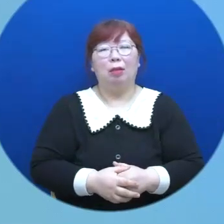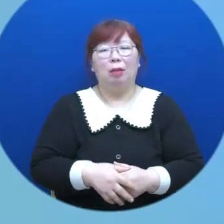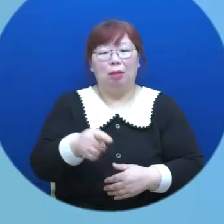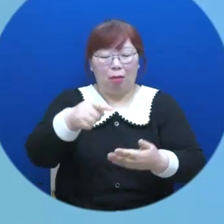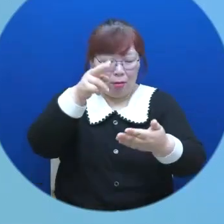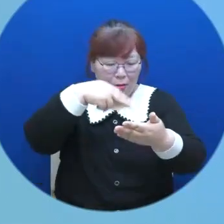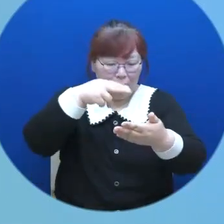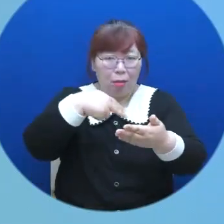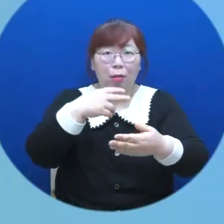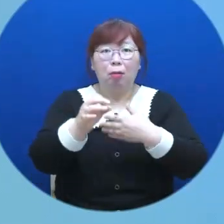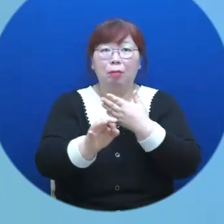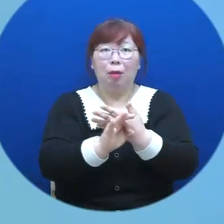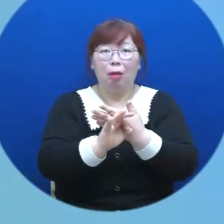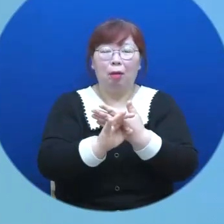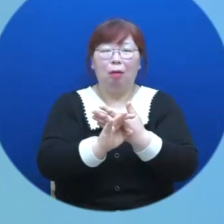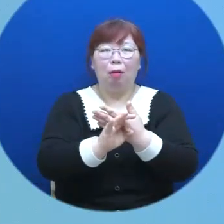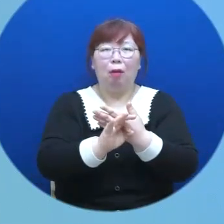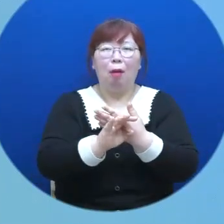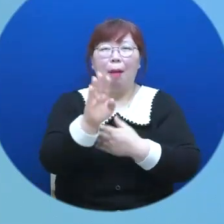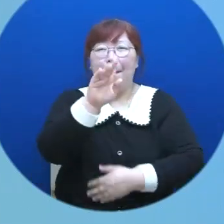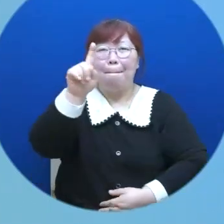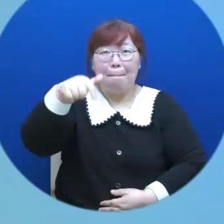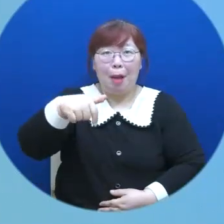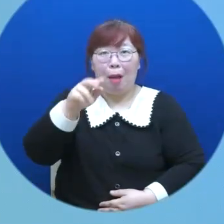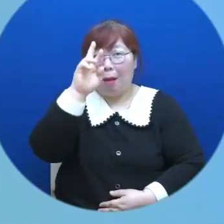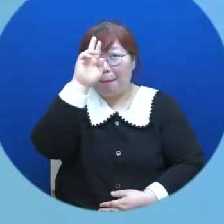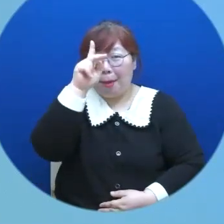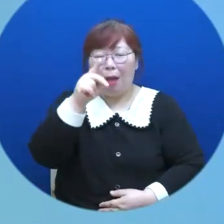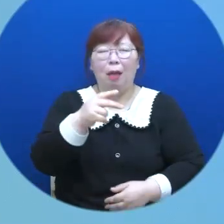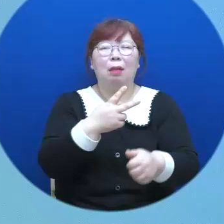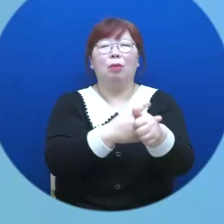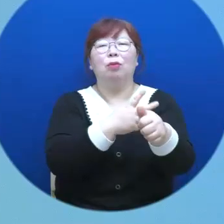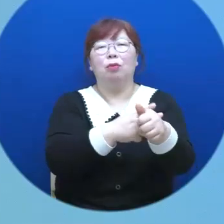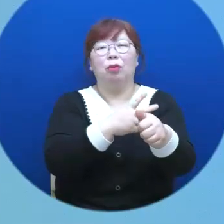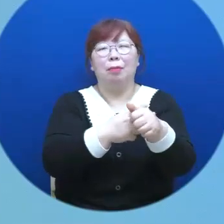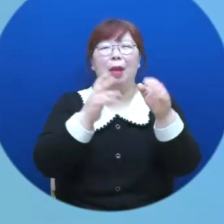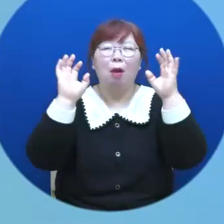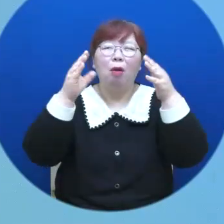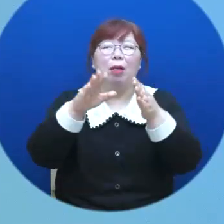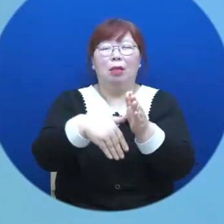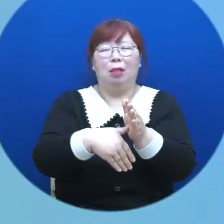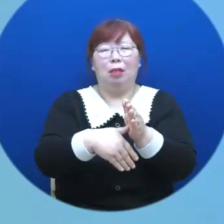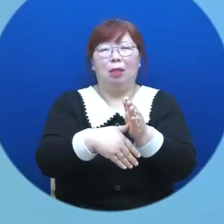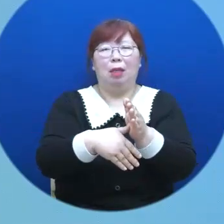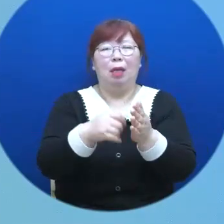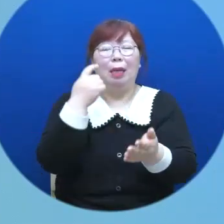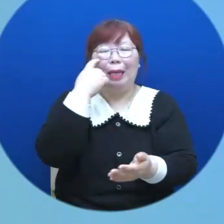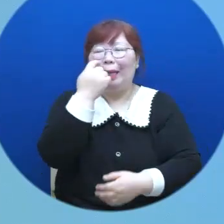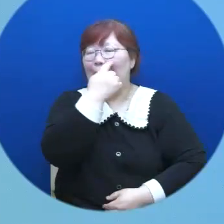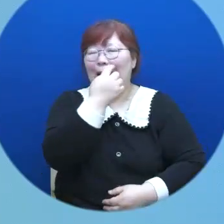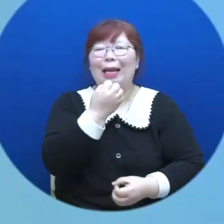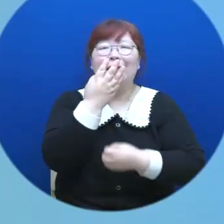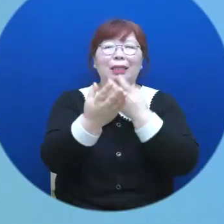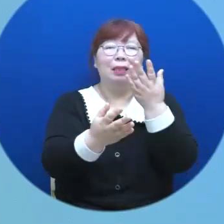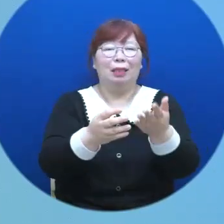읽어보면 자신의 어린 시절에 대한 간증을 쓰고 있습니다.